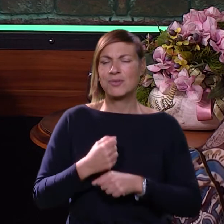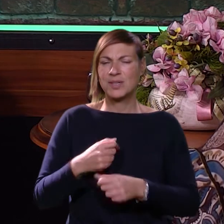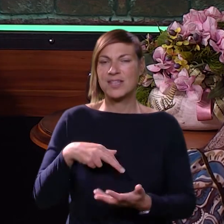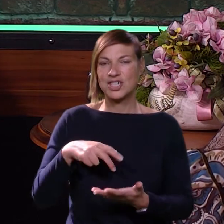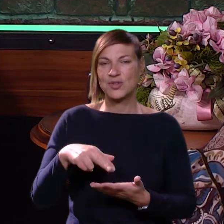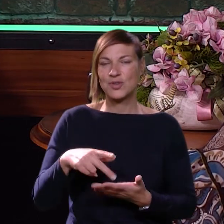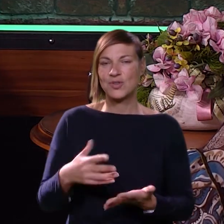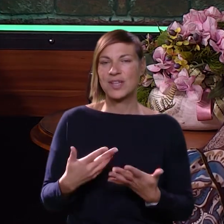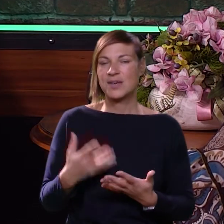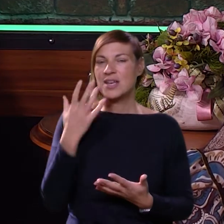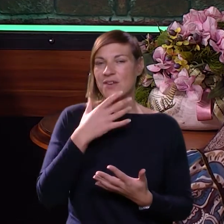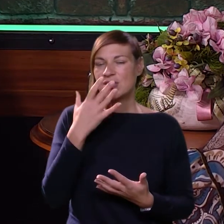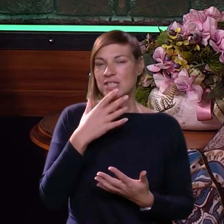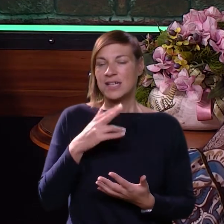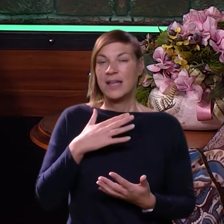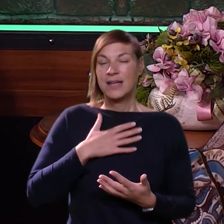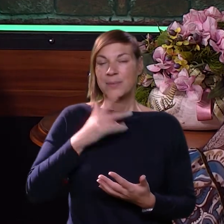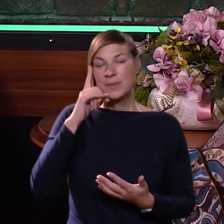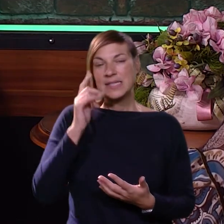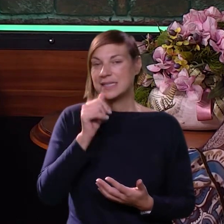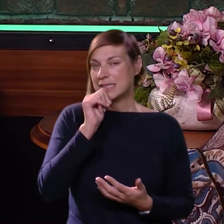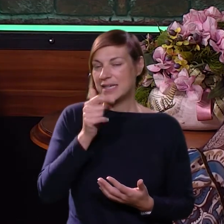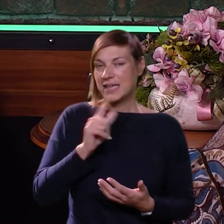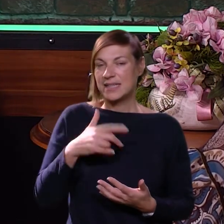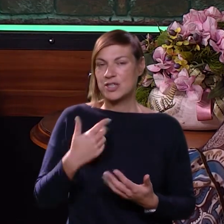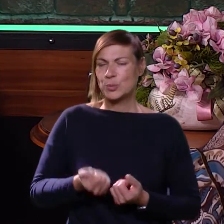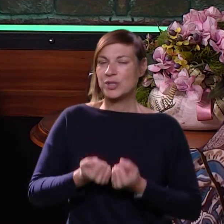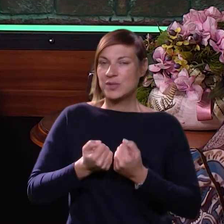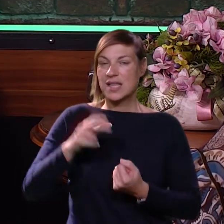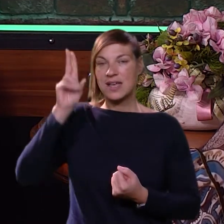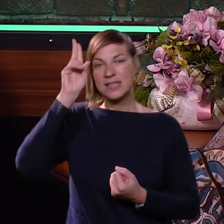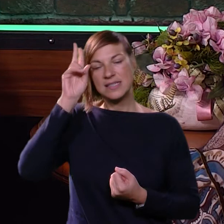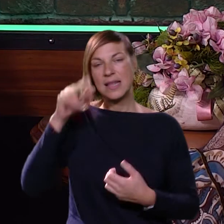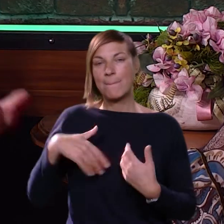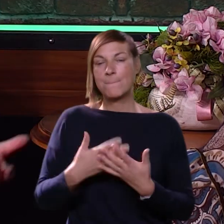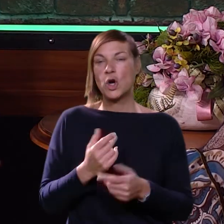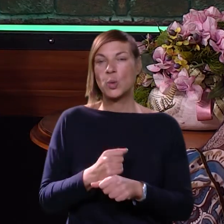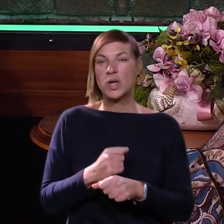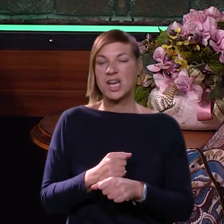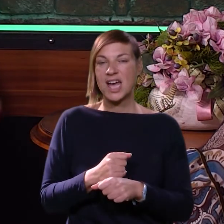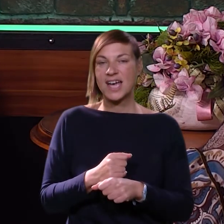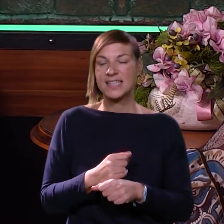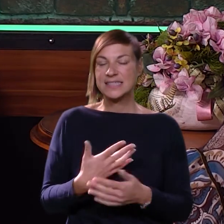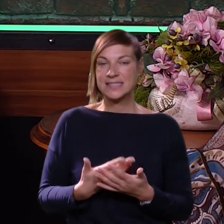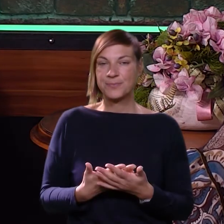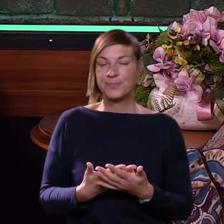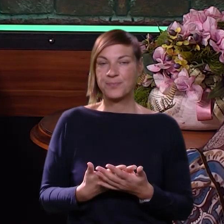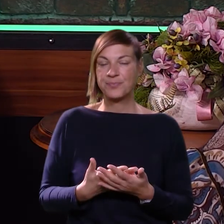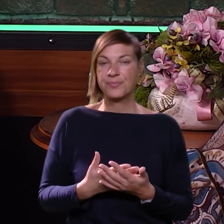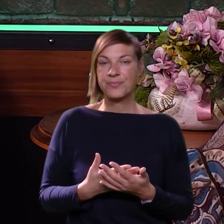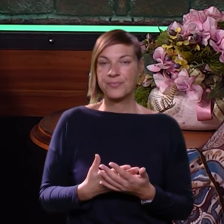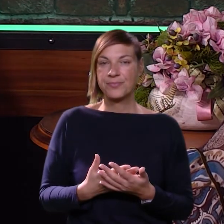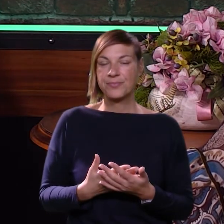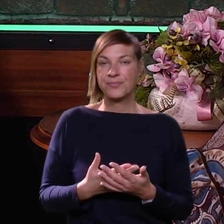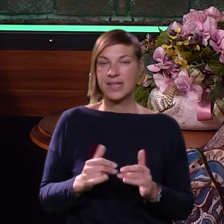mi je teško hodati, ajme što su vrućine, mislim da više nikad neću biti u onoj snazi da mogu stvarno raditi, da mogu nešto napraviti,